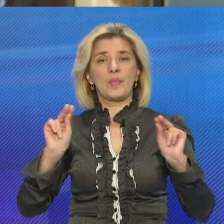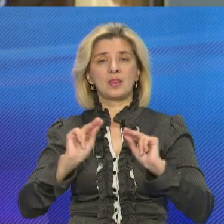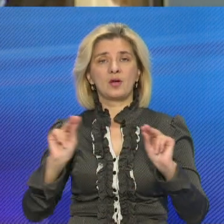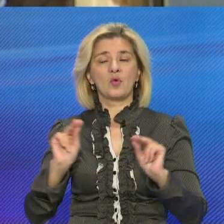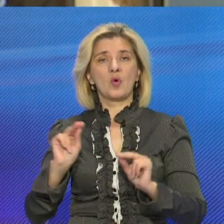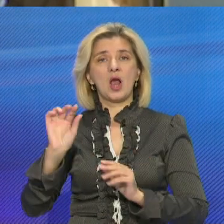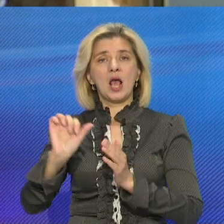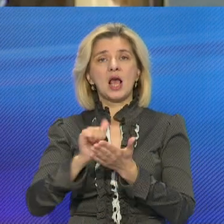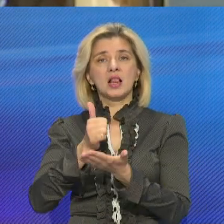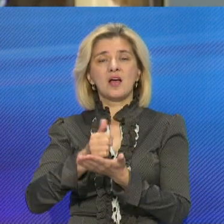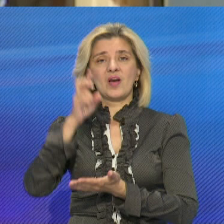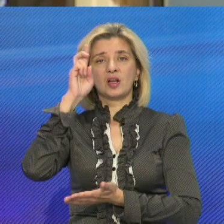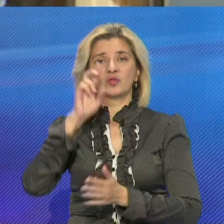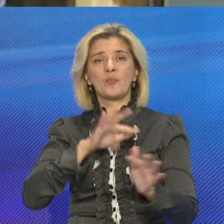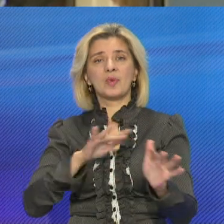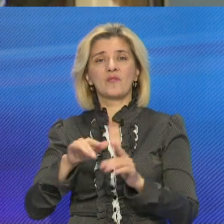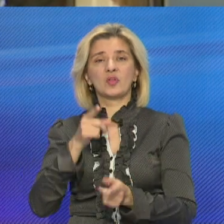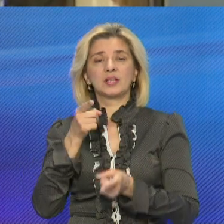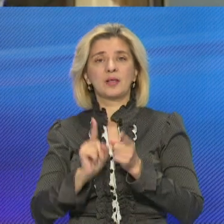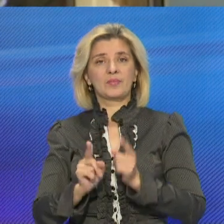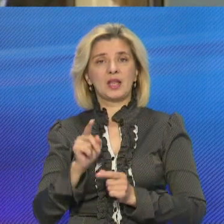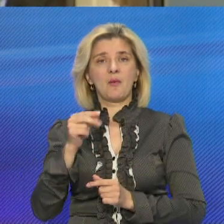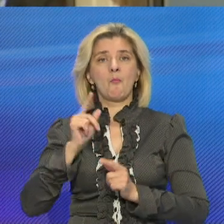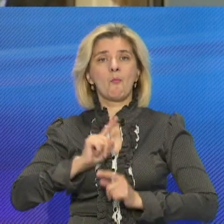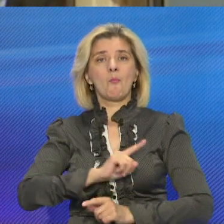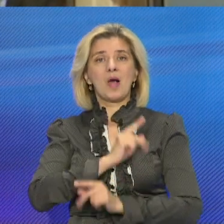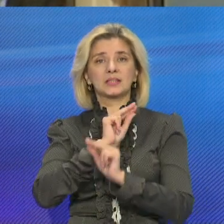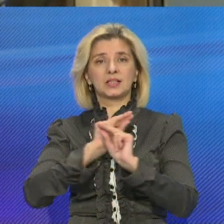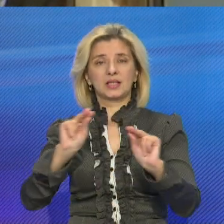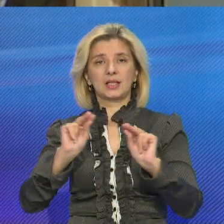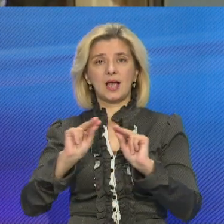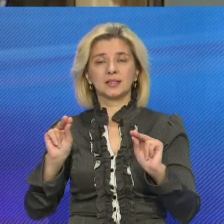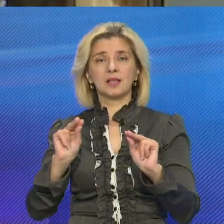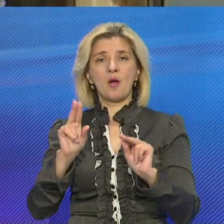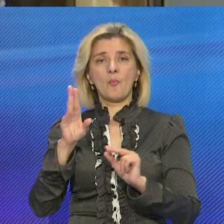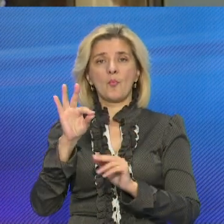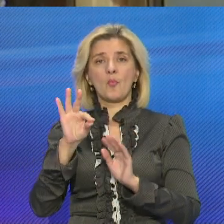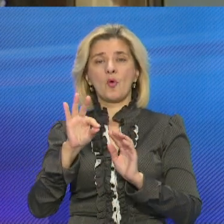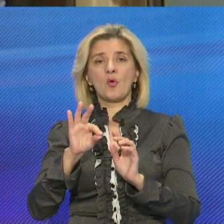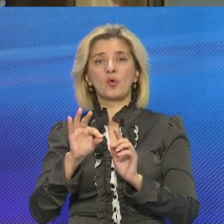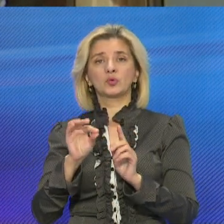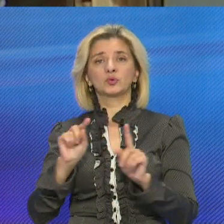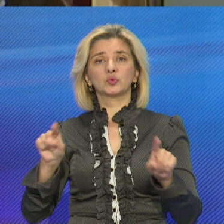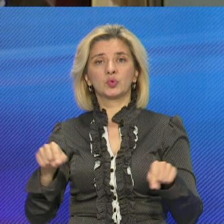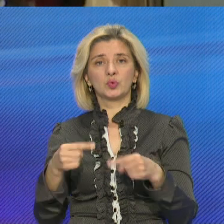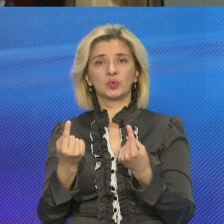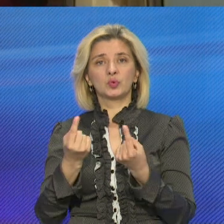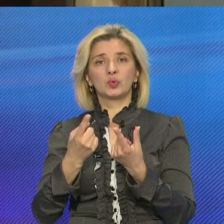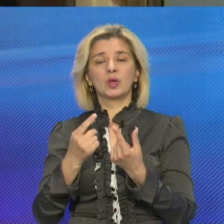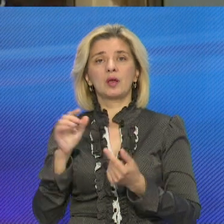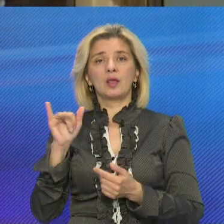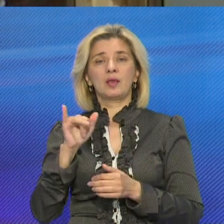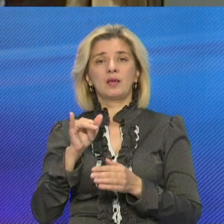государства провел на самом деле мастер-класс по структуре, по методике преподавания. И мне, как